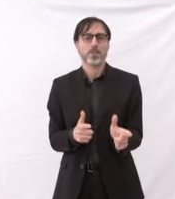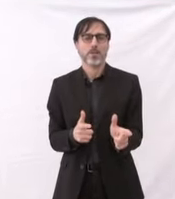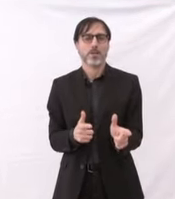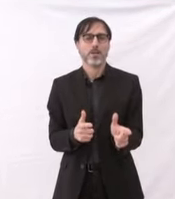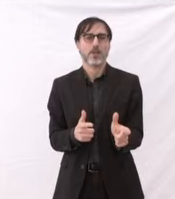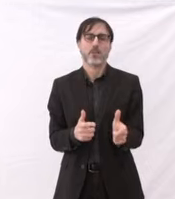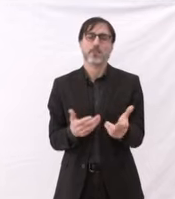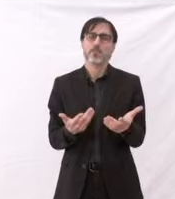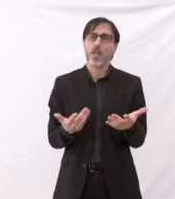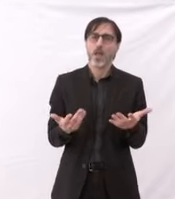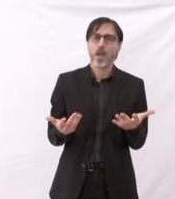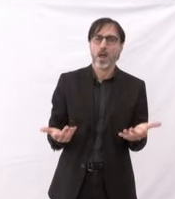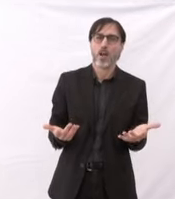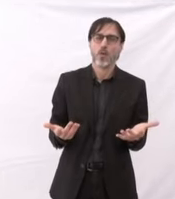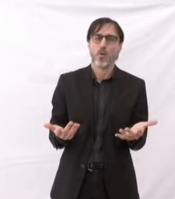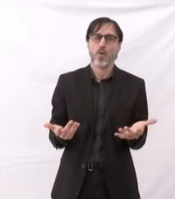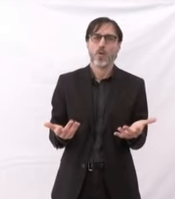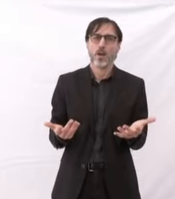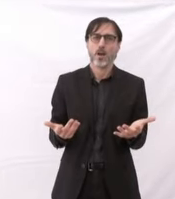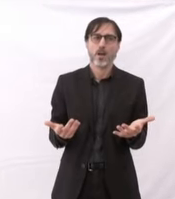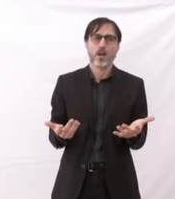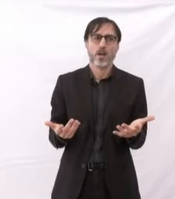E allora,